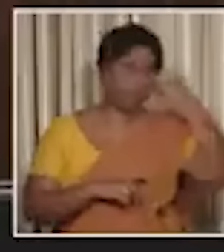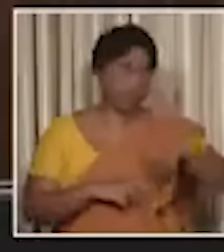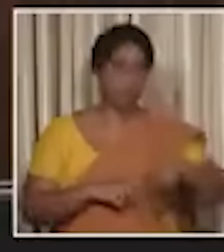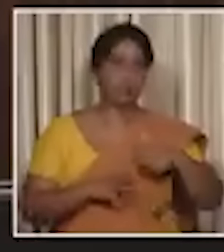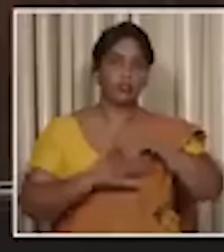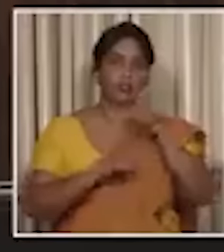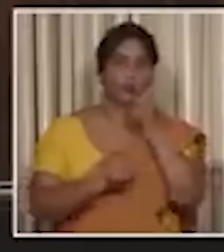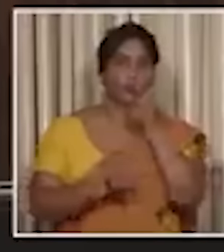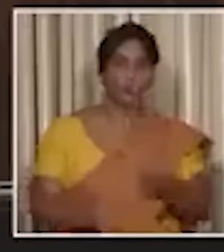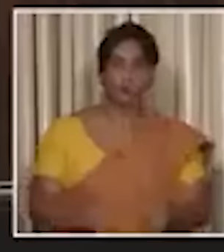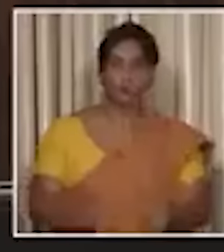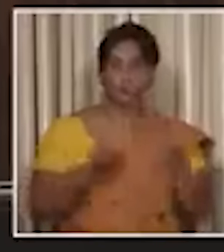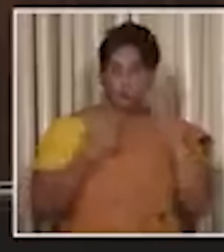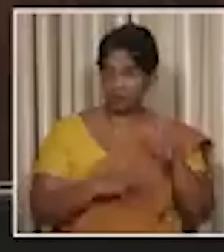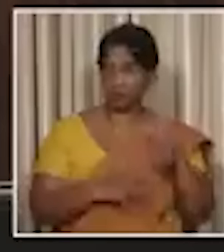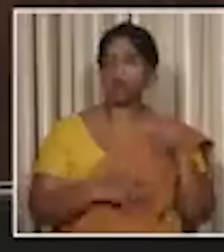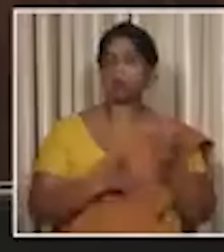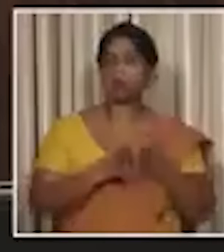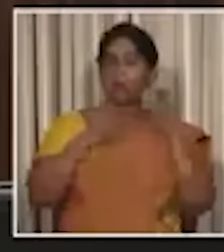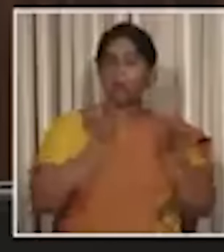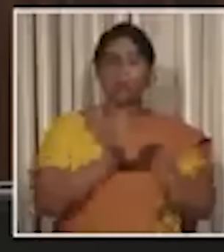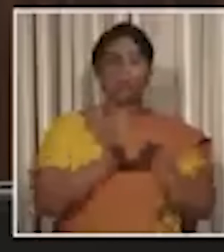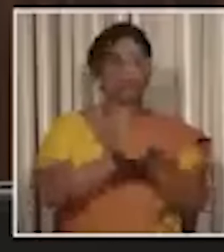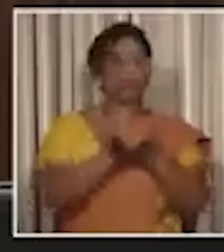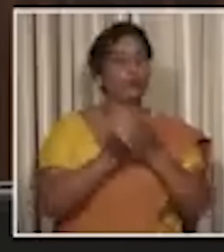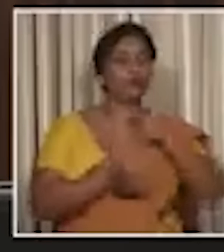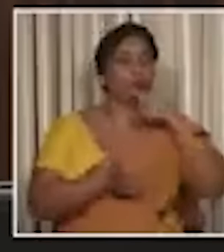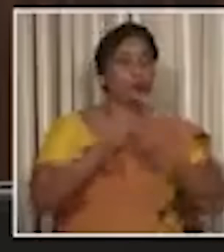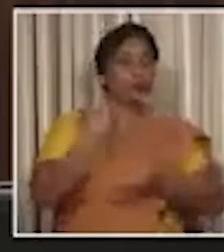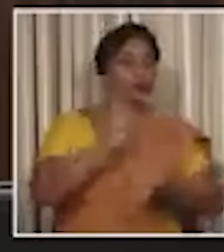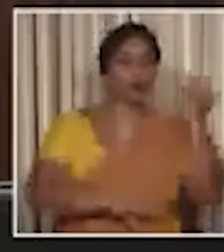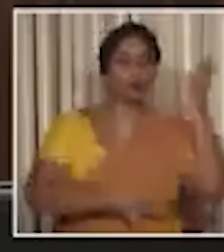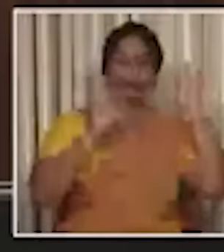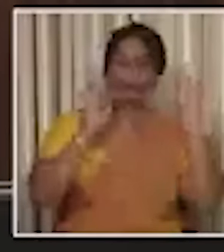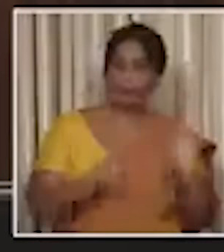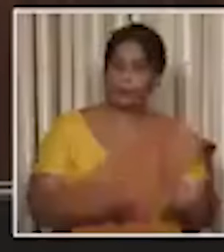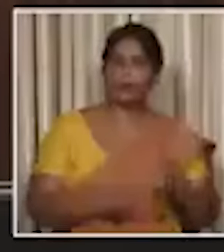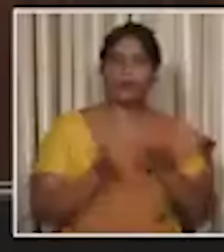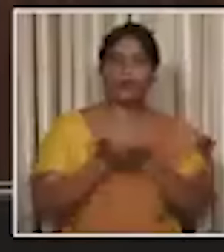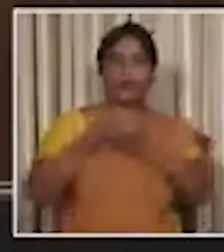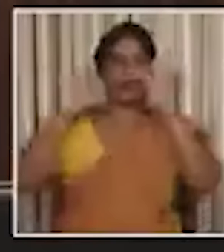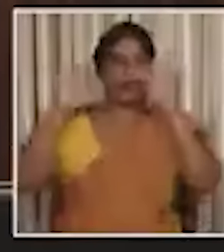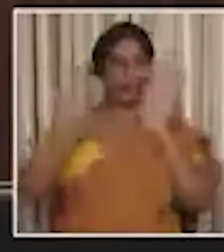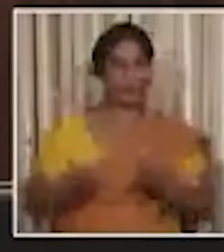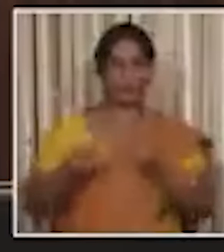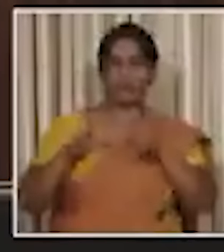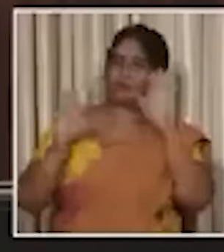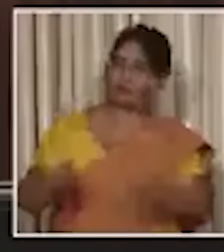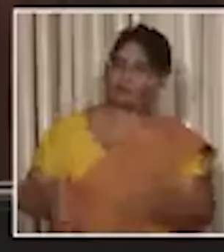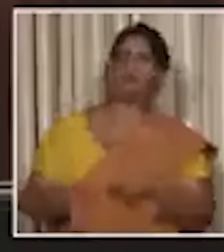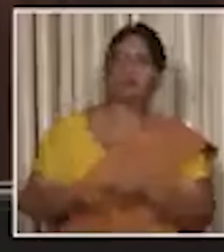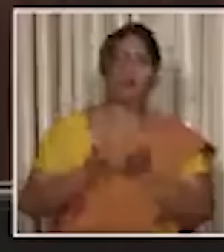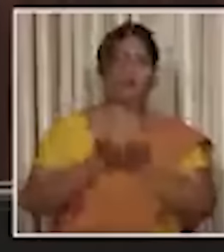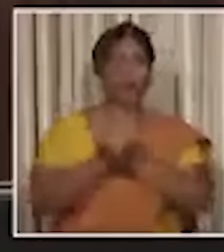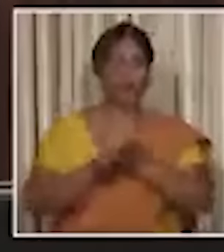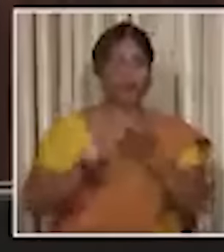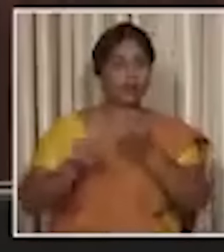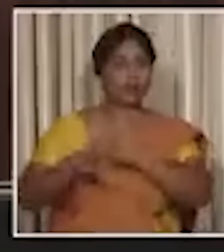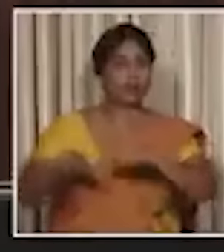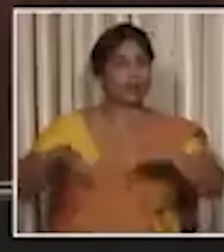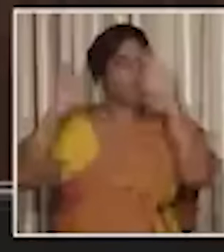ஒரு நிலைமை மற்றவருக்கு மன்னிப்பை வழங்குகின்றது அல்ல மற்றவர் மீது அன்பை செலுத்துகின்ற அல்ல